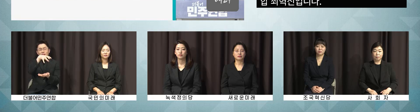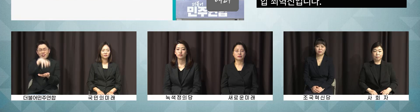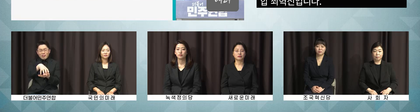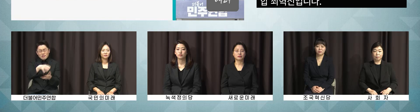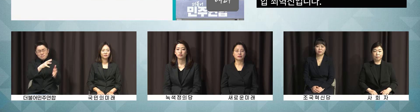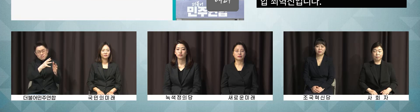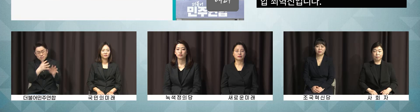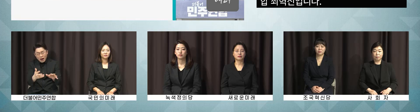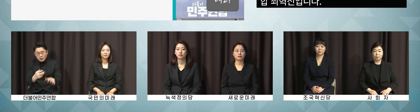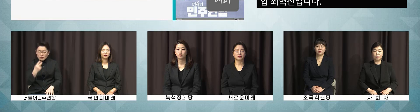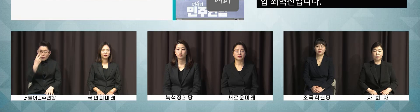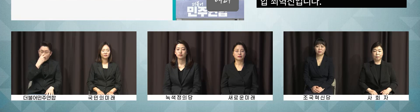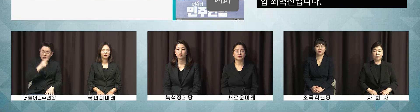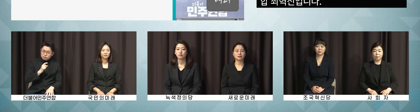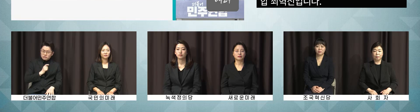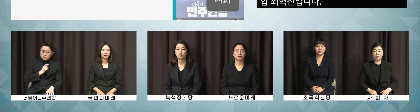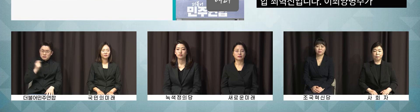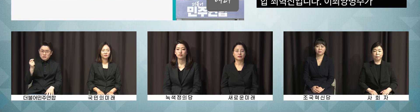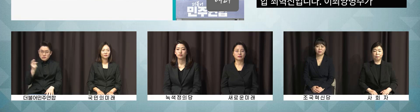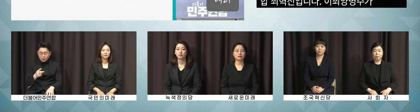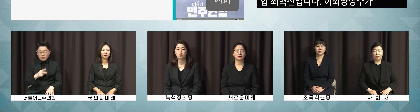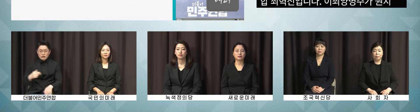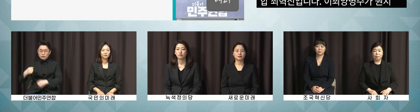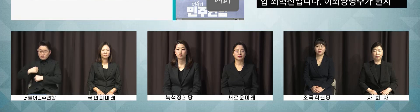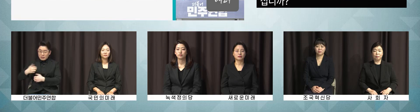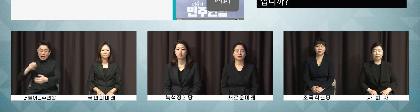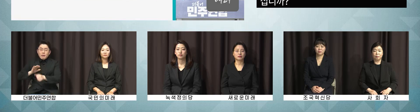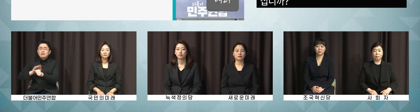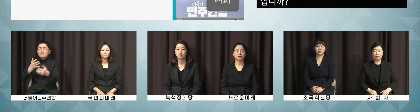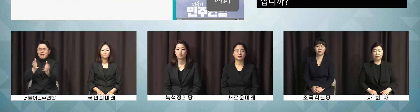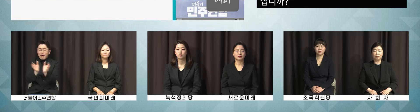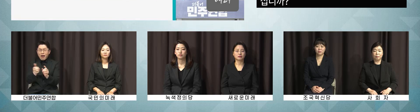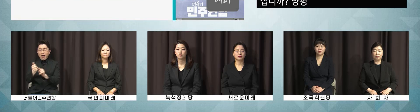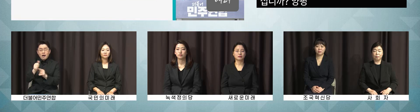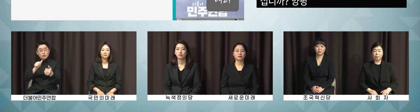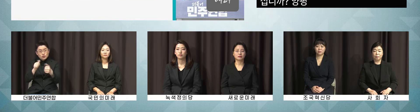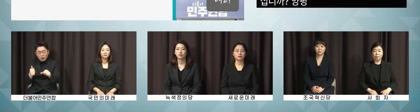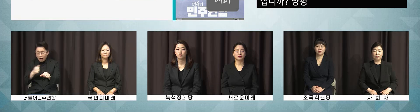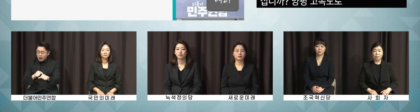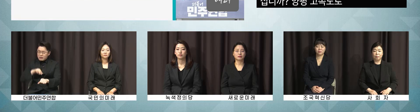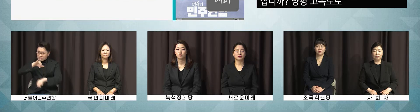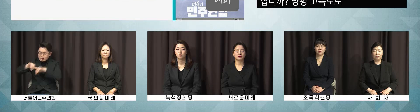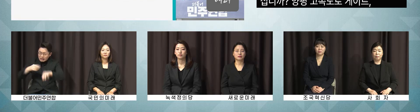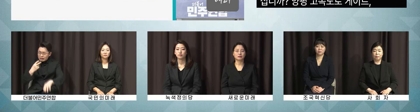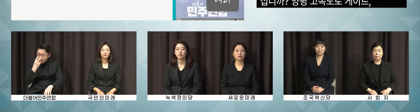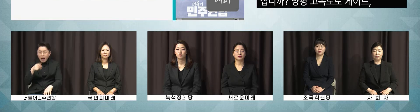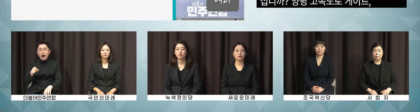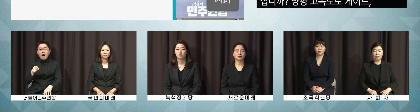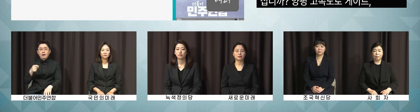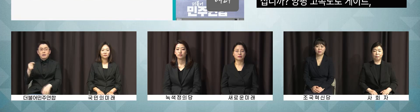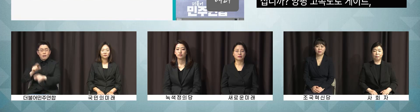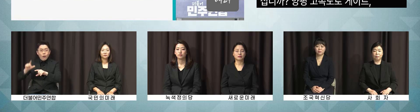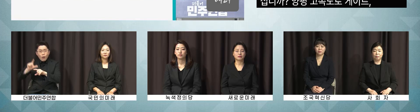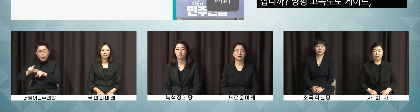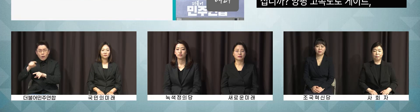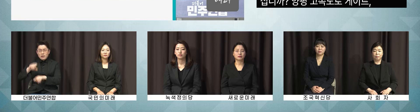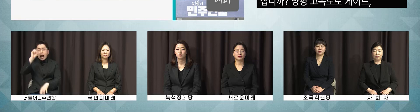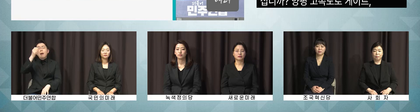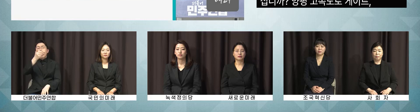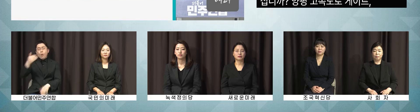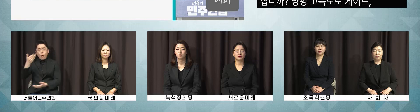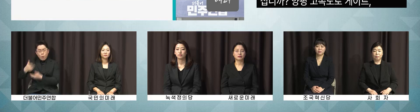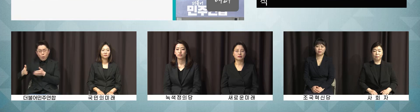수사 외압, 양평 고속도로 게이트, 명품백 수수, 주가 조작 의혹, 윤석열 정권 2년